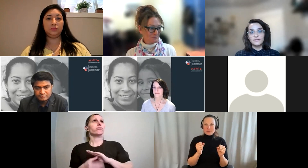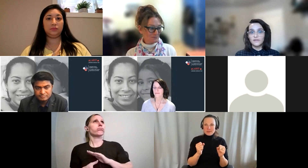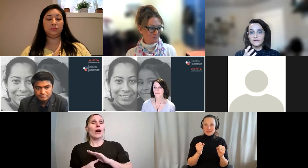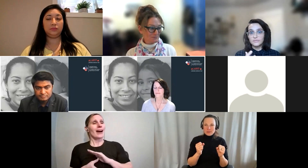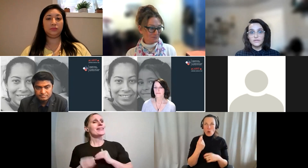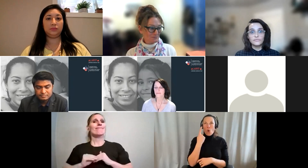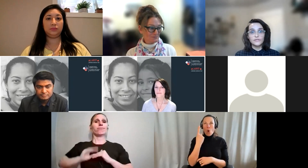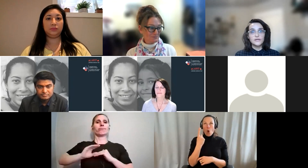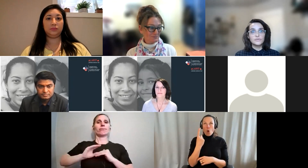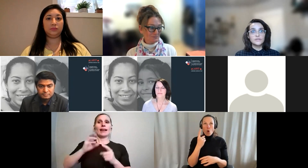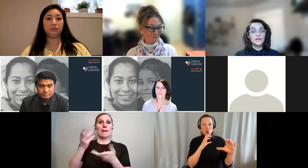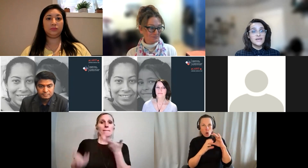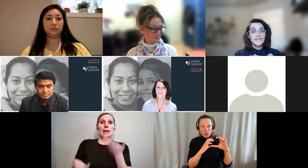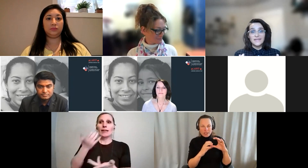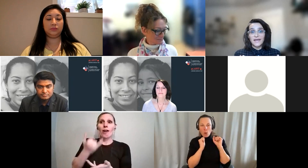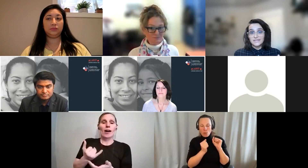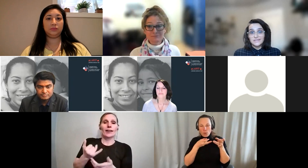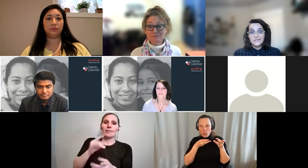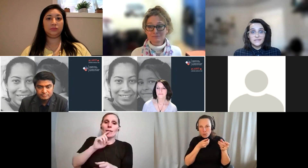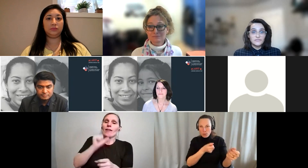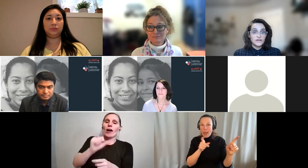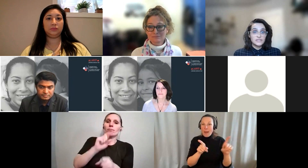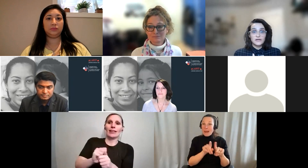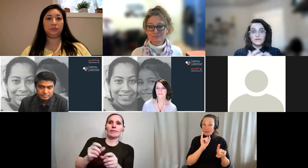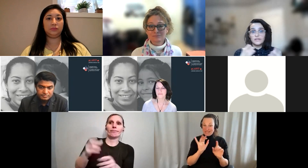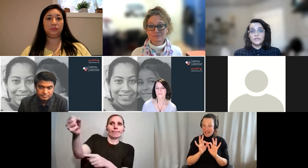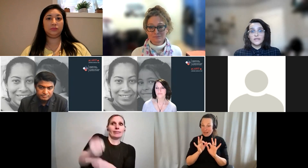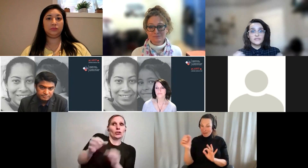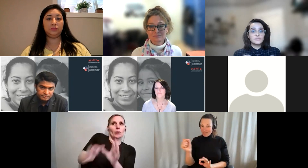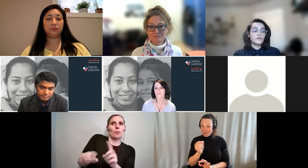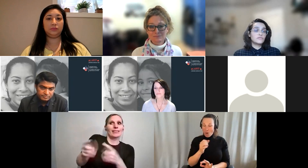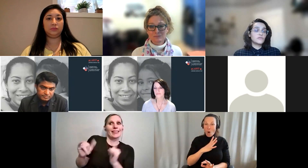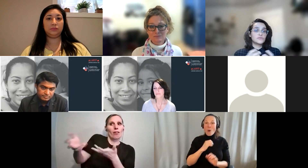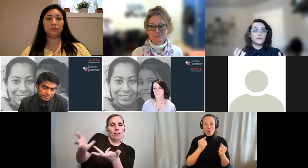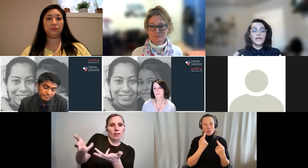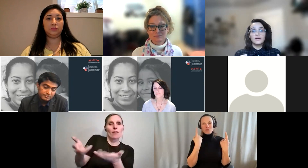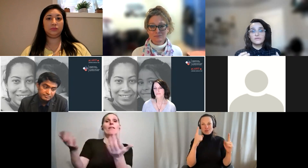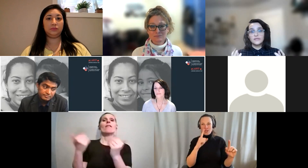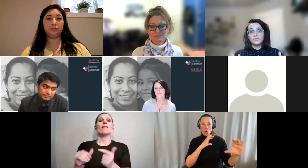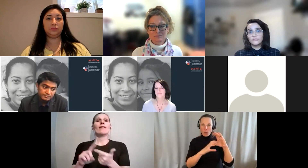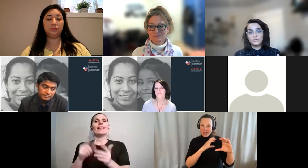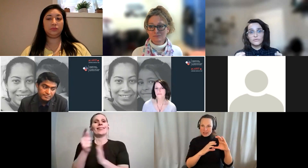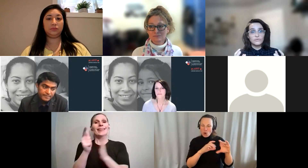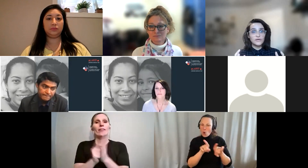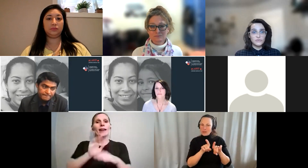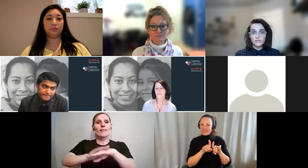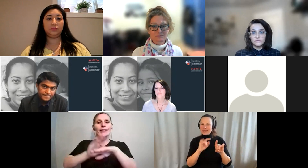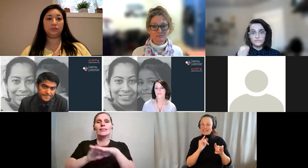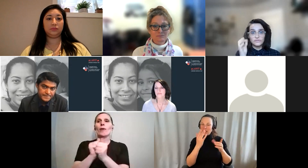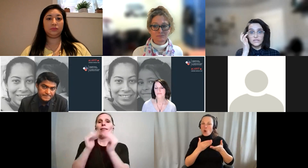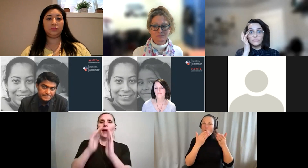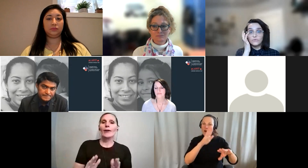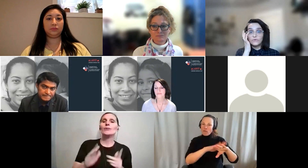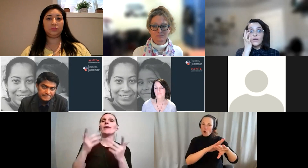peuvent comprendre, même s'ils parlent au travers d'un interprète. Et donc, d'avoir accès au conseil légal sur la